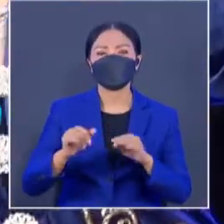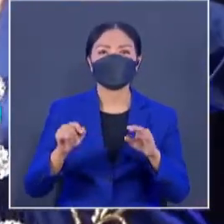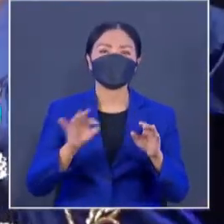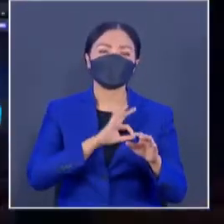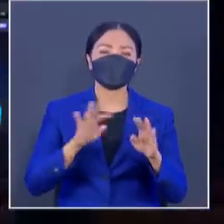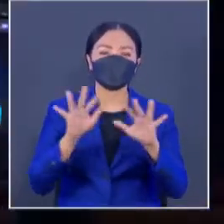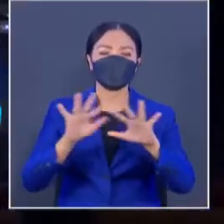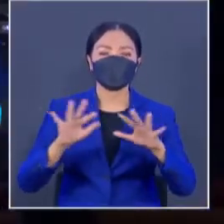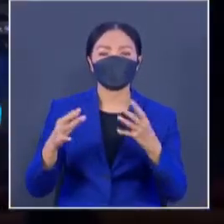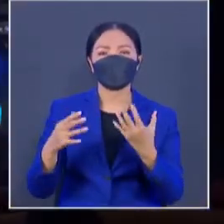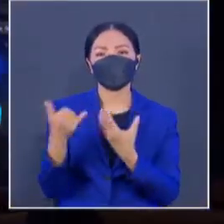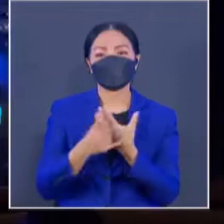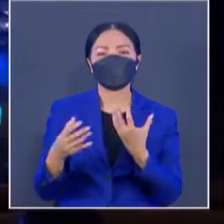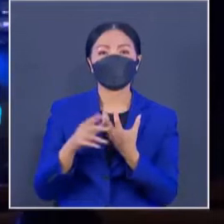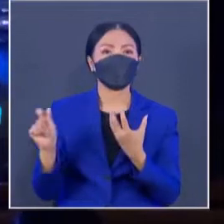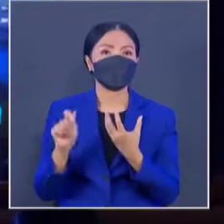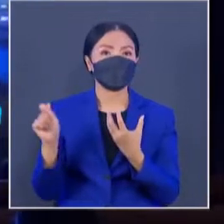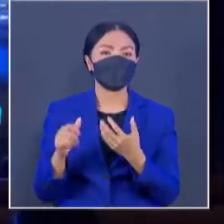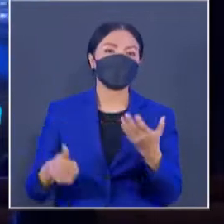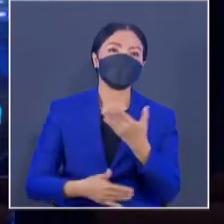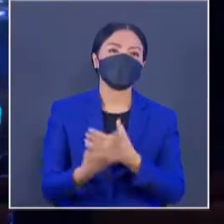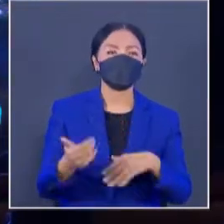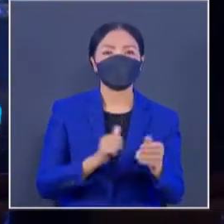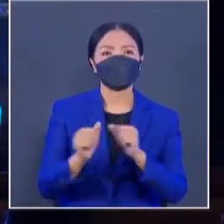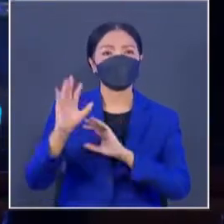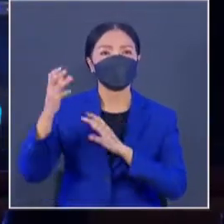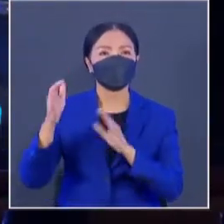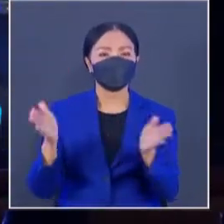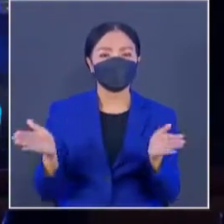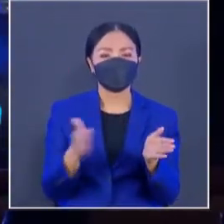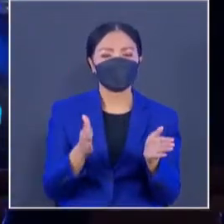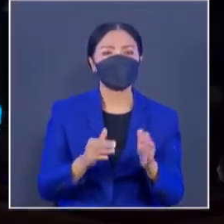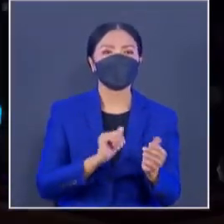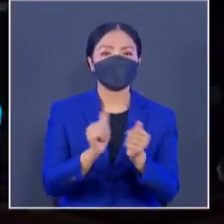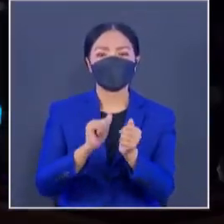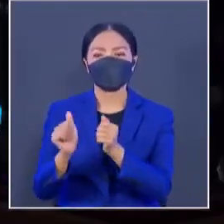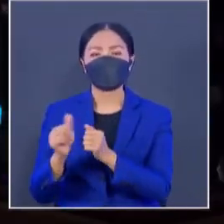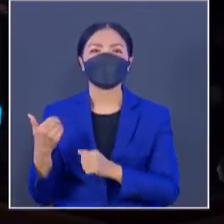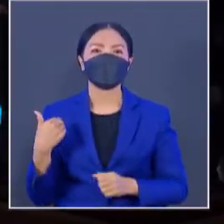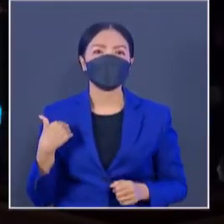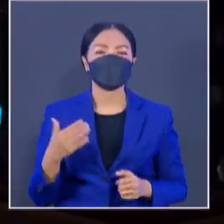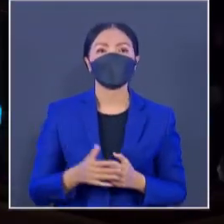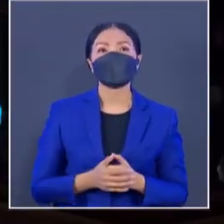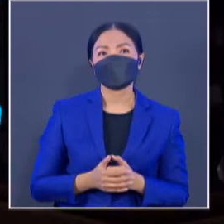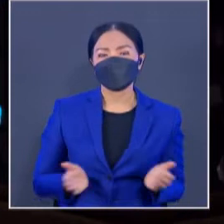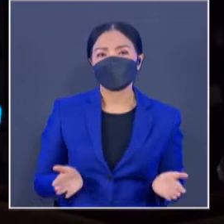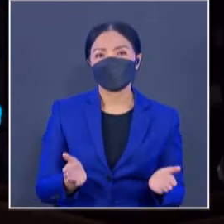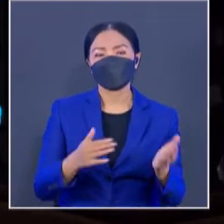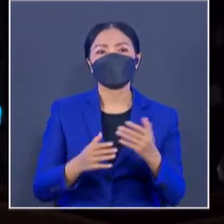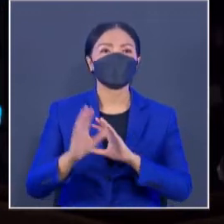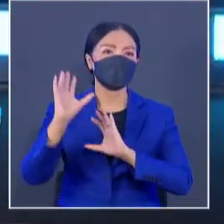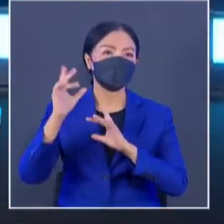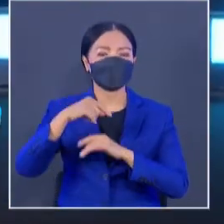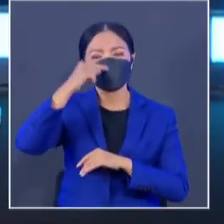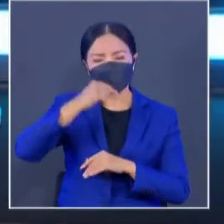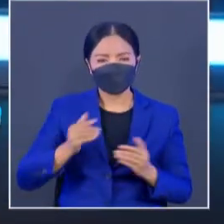ในเอเชียค่ะทั้งยังเปิดโอกาสในการแข่งขันการประกวดภาพยนตร์สั้นและภาพยนตร์อาเซียนนะคะเพื่อเป็นการผลักดันอุตสาหกรรมภา